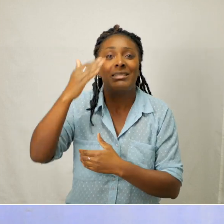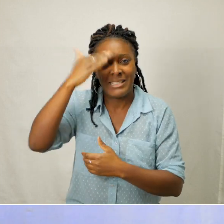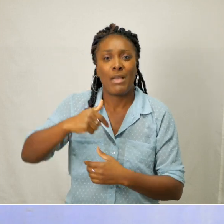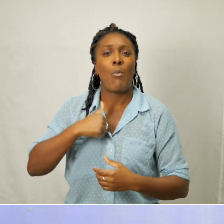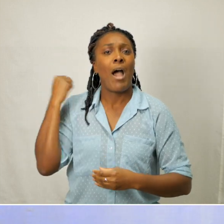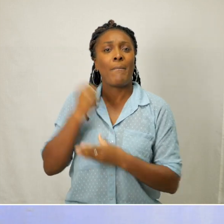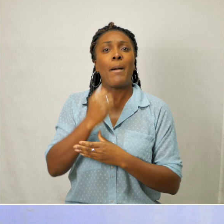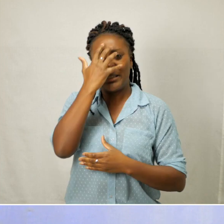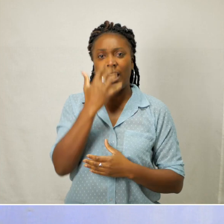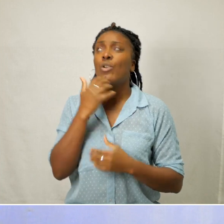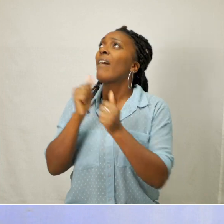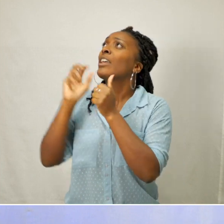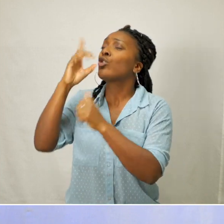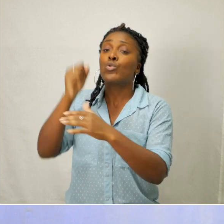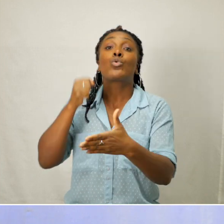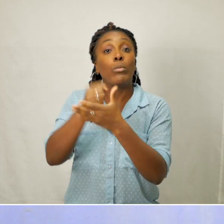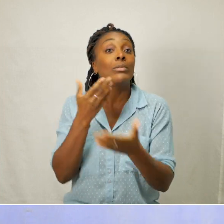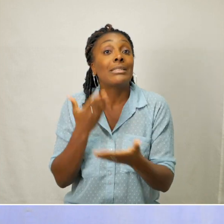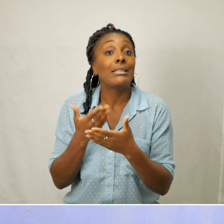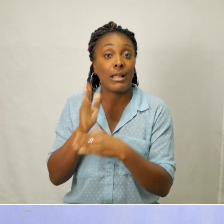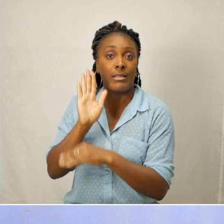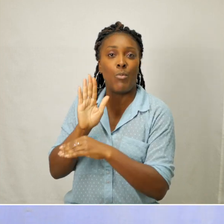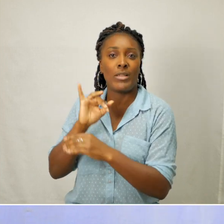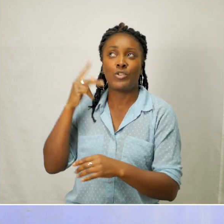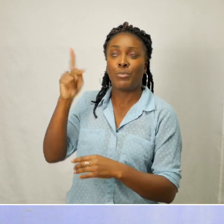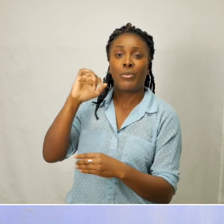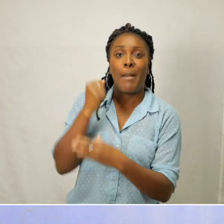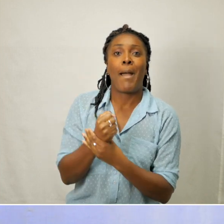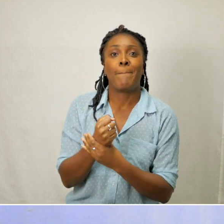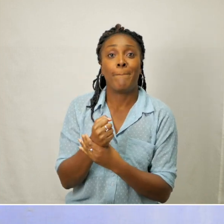sérieux avec Dieu jusqu'au bout. Il nous laisse ce témoignage-là.